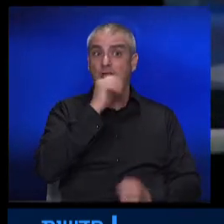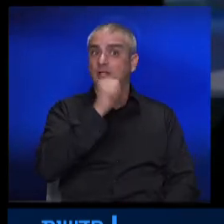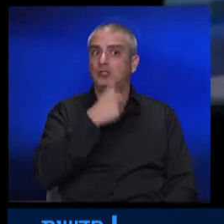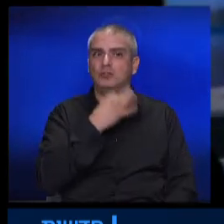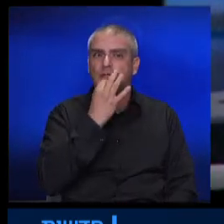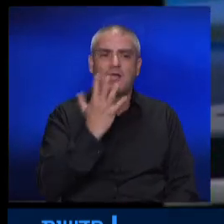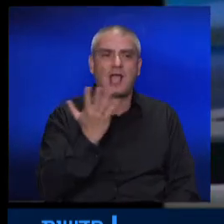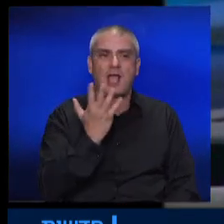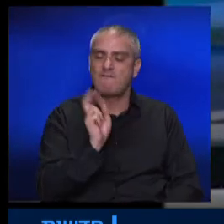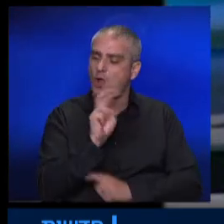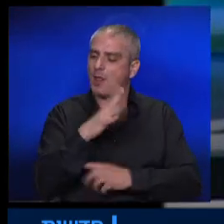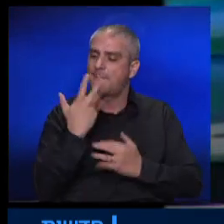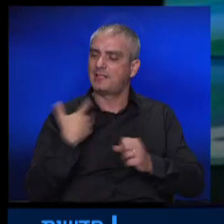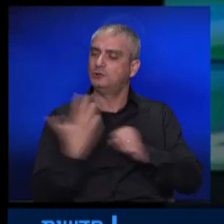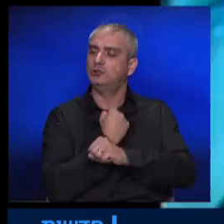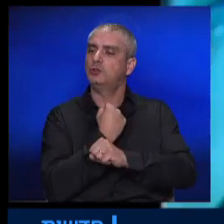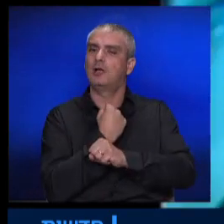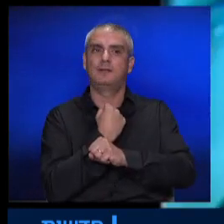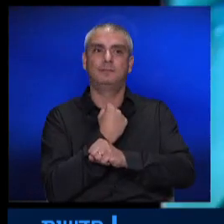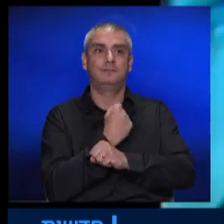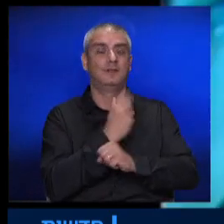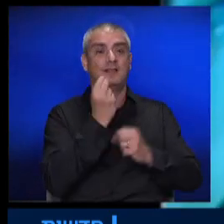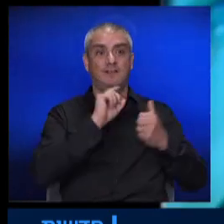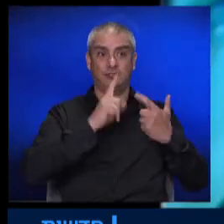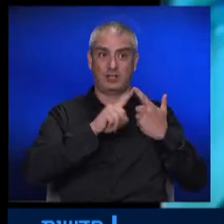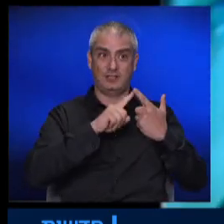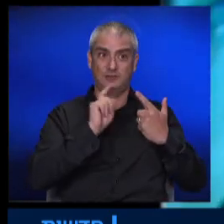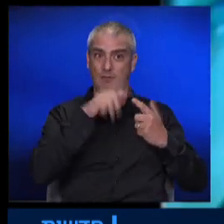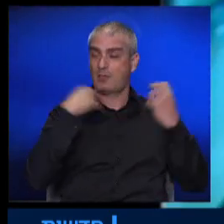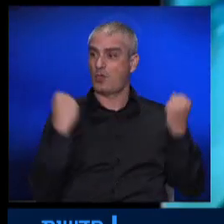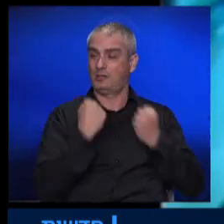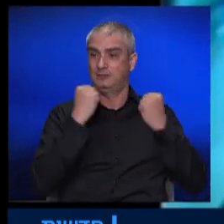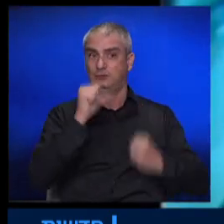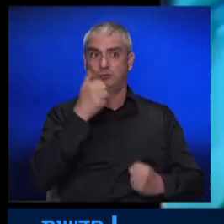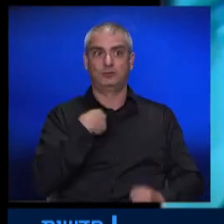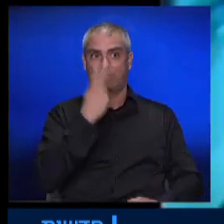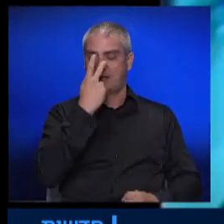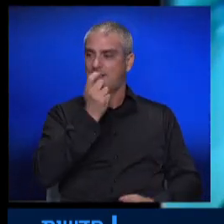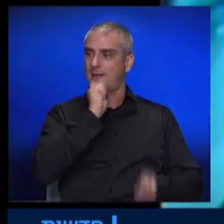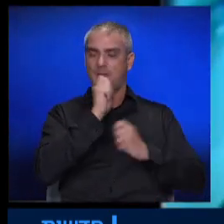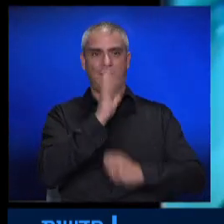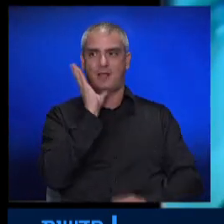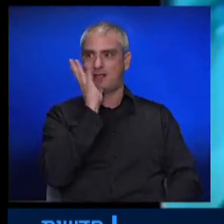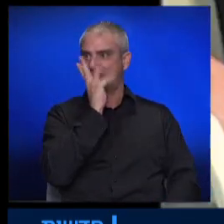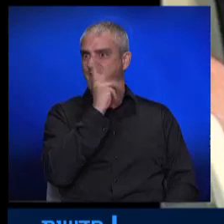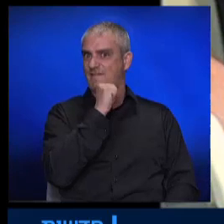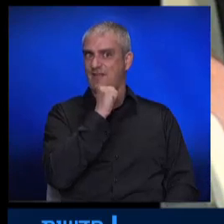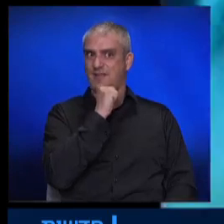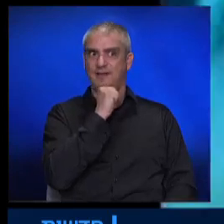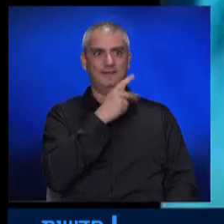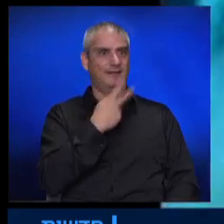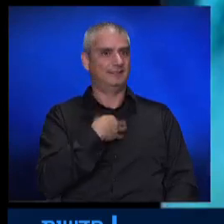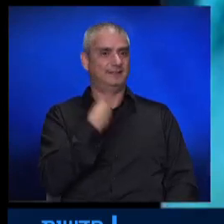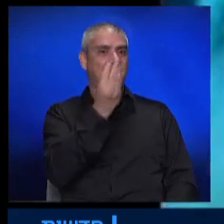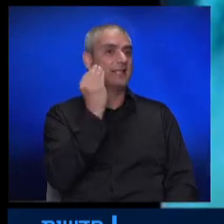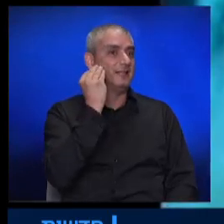לבמה כשזוכרים? הדבר השני, כשהגענו לחזרות הראשונות, ראיתי את המנחה היפה, ורציתי לתת את הנשיקה,